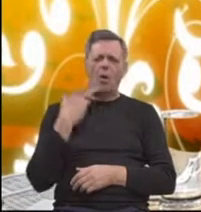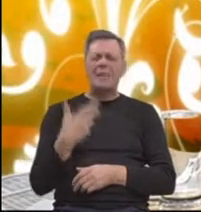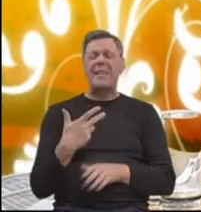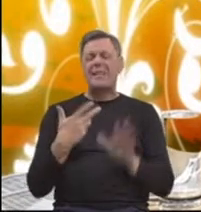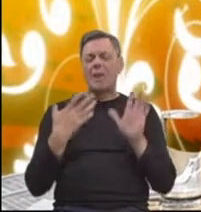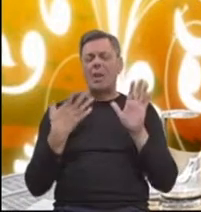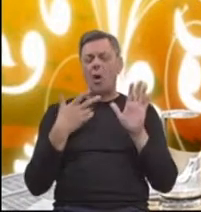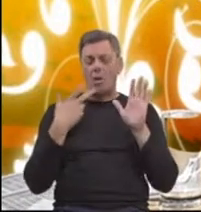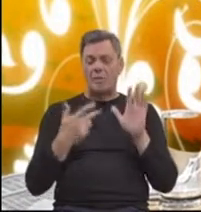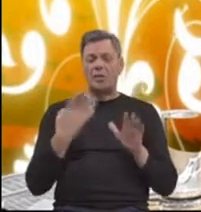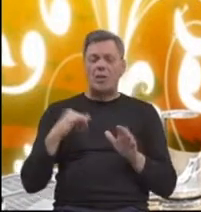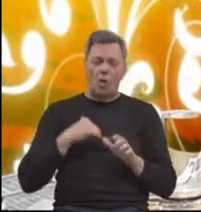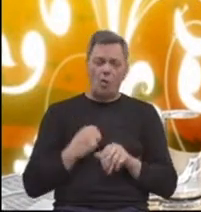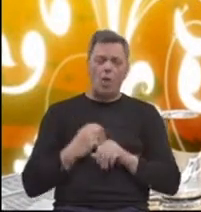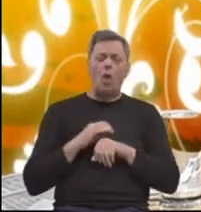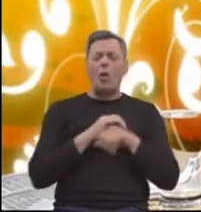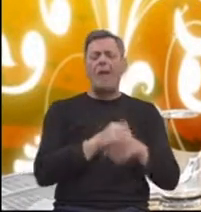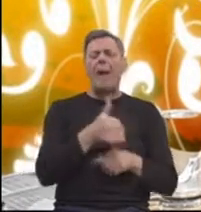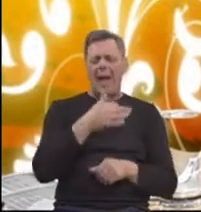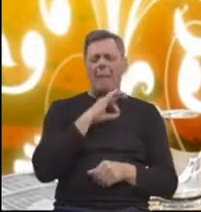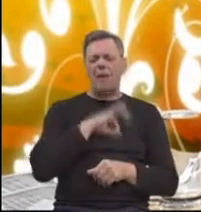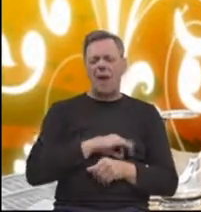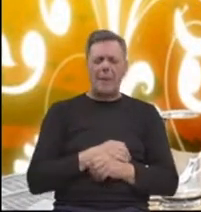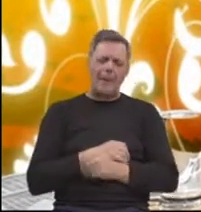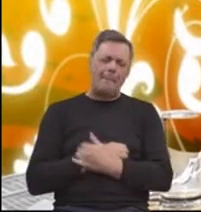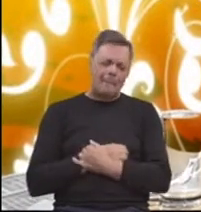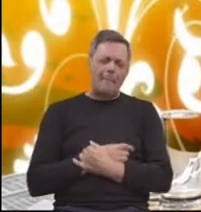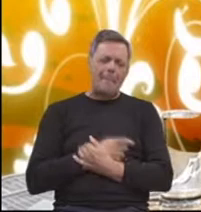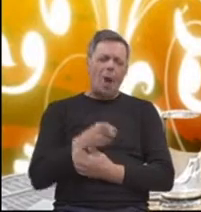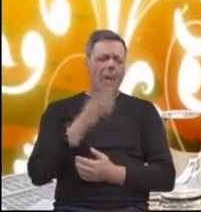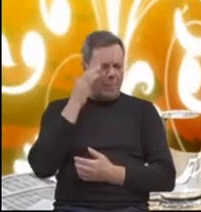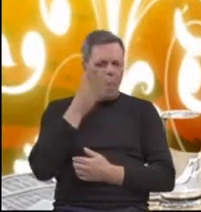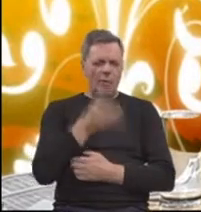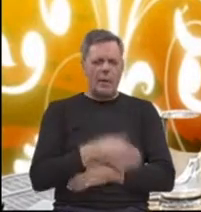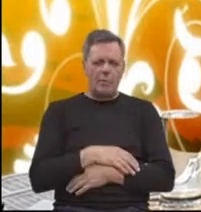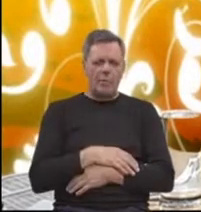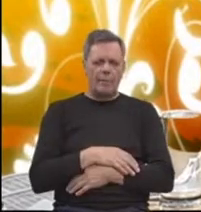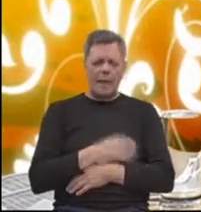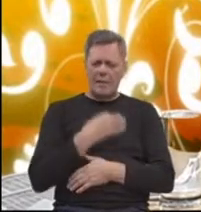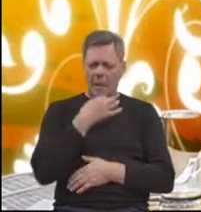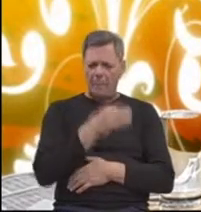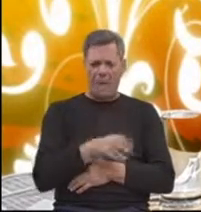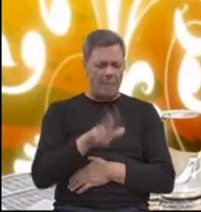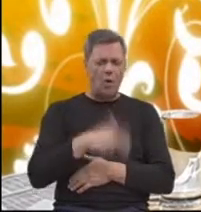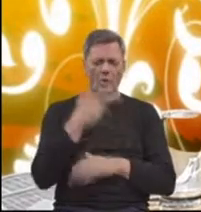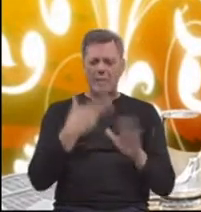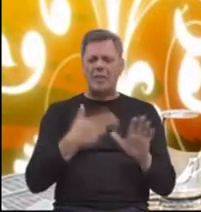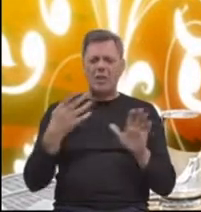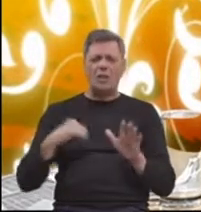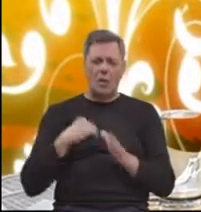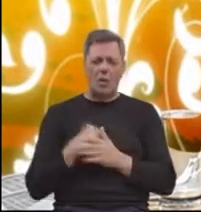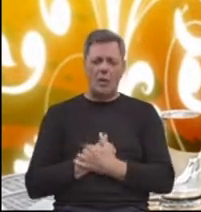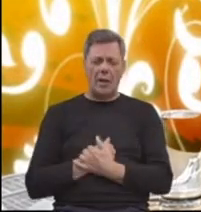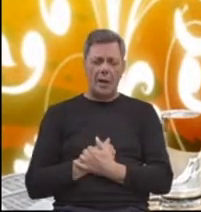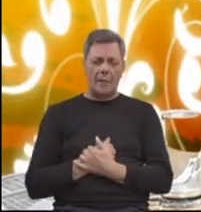84 godine dovela ga je njegova nećakinja. Ona je brinula o njemu jer se ona malo teže kretao. Ja sam ga pitala, pa gospodine 84 godine, oprostite lijepo,